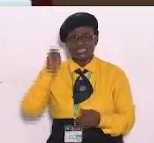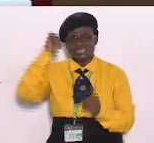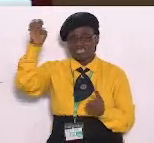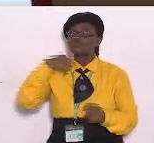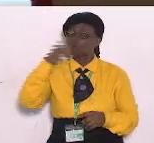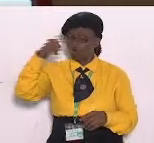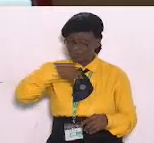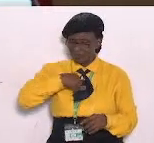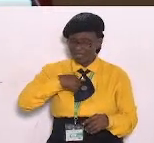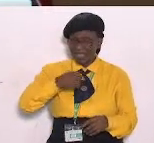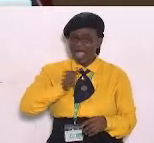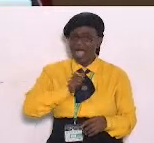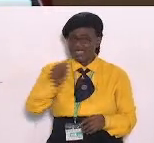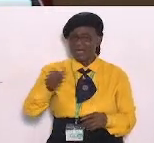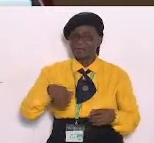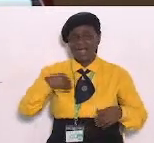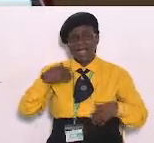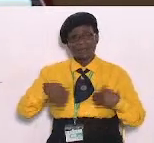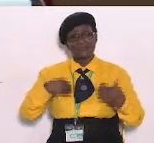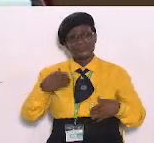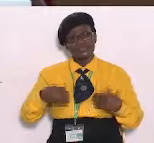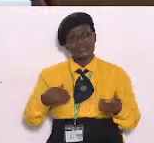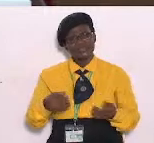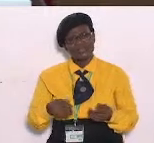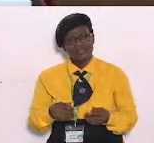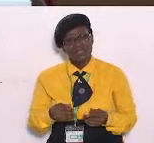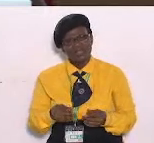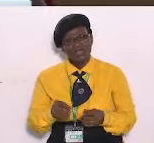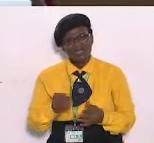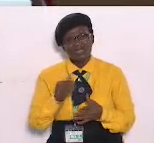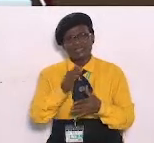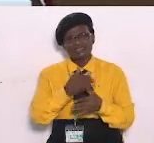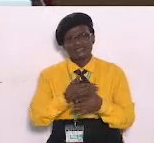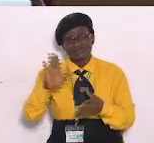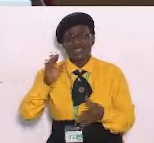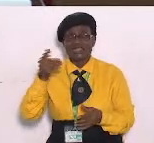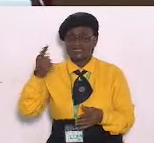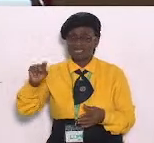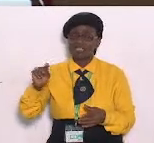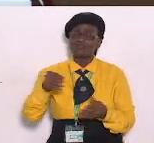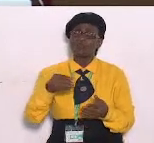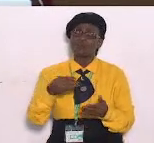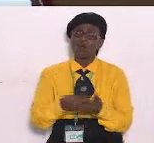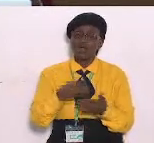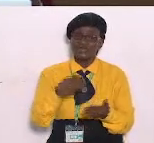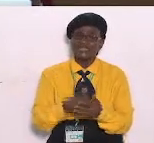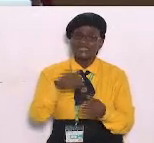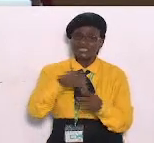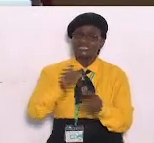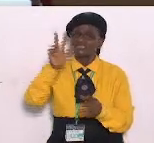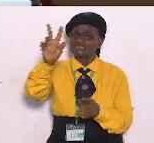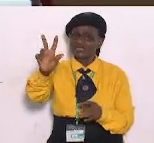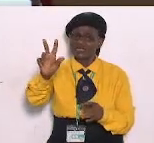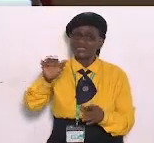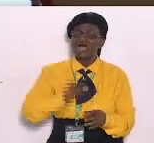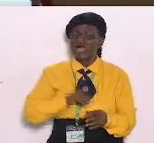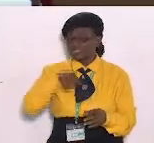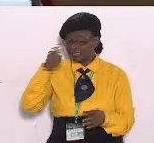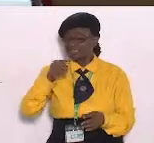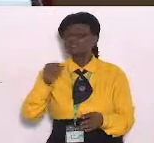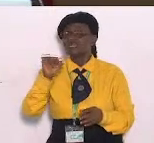t mais il m'a dit divise l'argent là TR